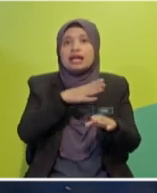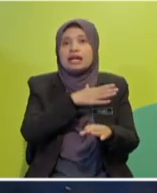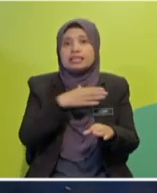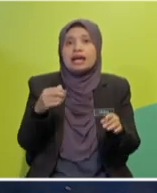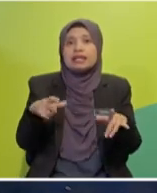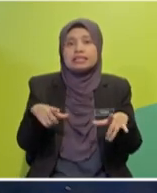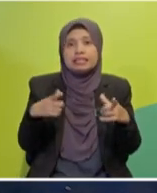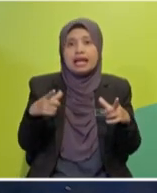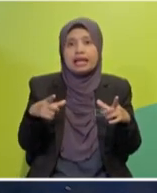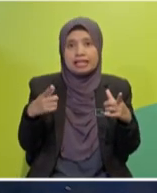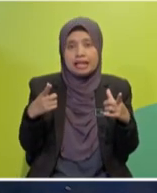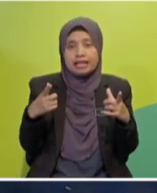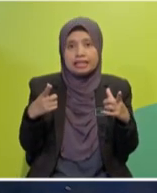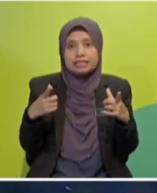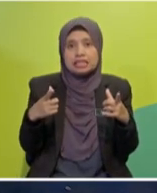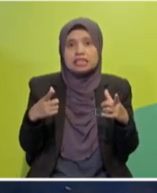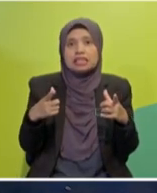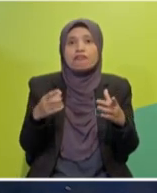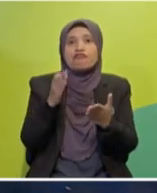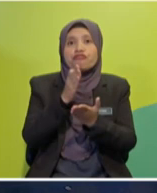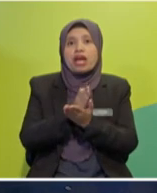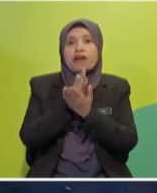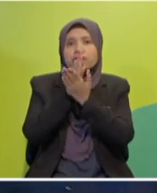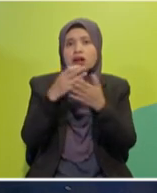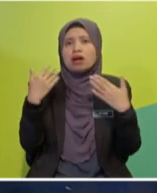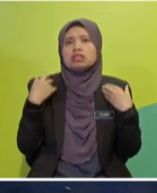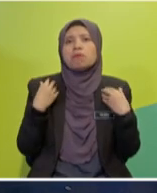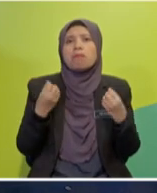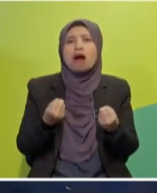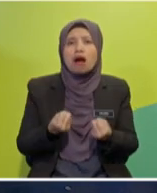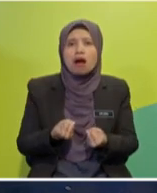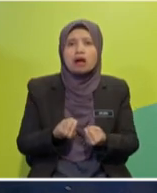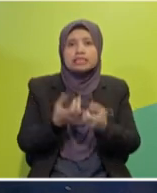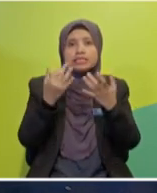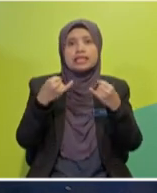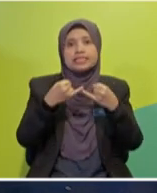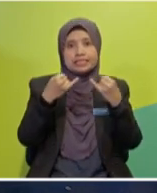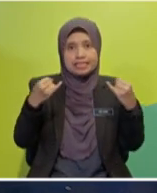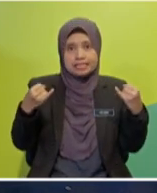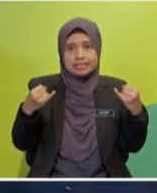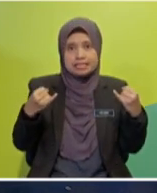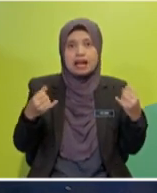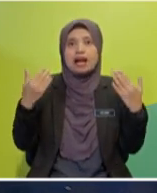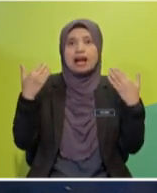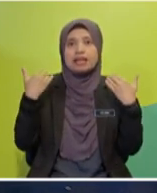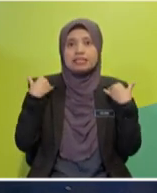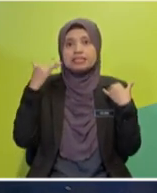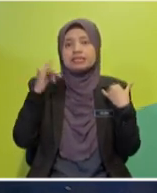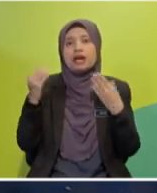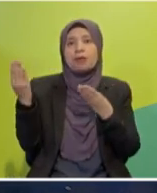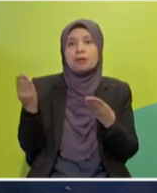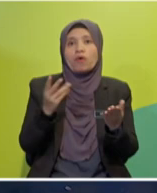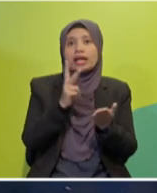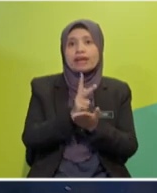naikkan kereta atas feri pun. Jadi feri ni banyak jenis. Okey, ada feri yang bawa kereta, feri yang